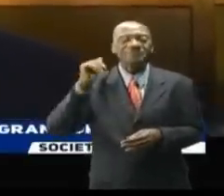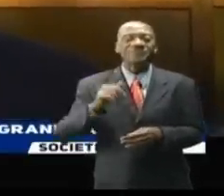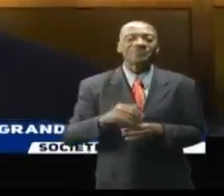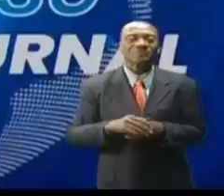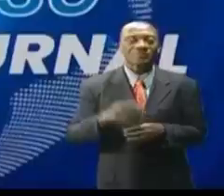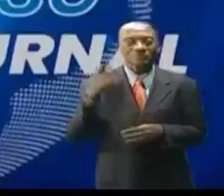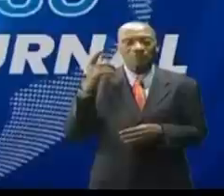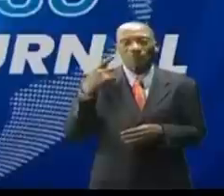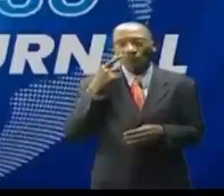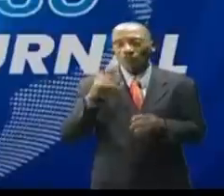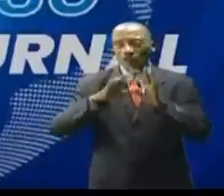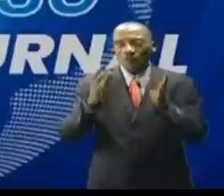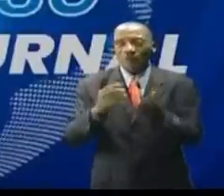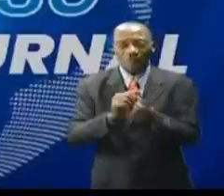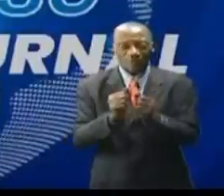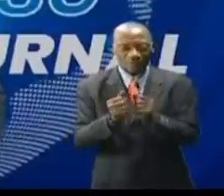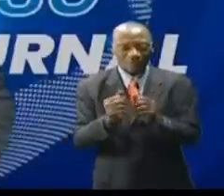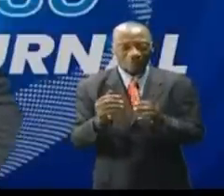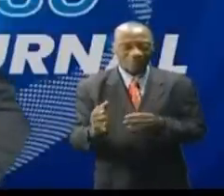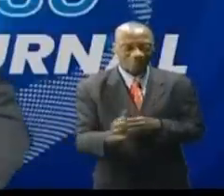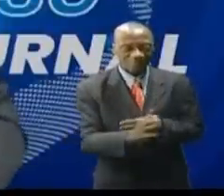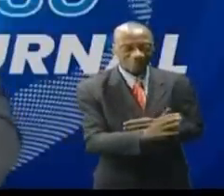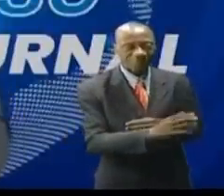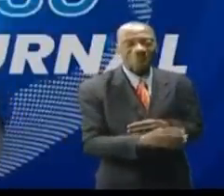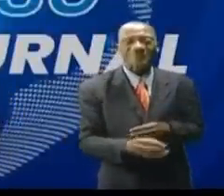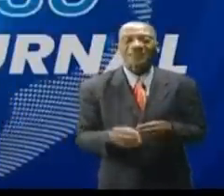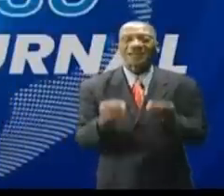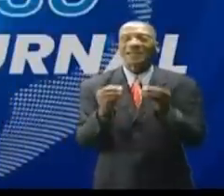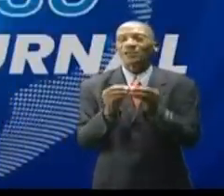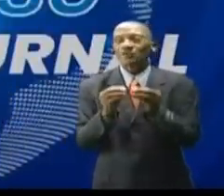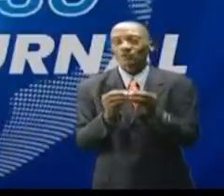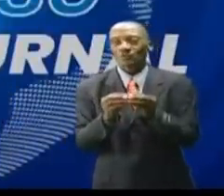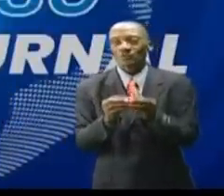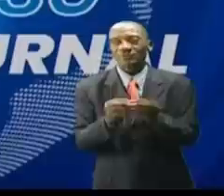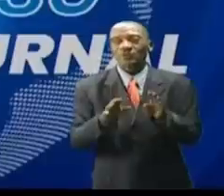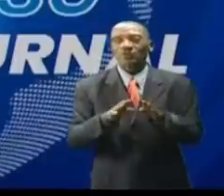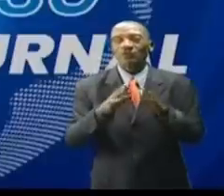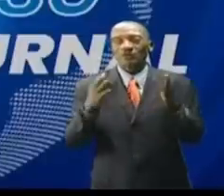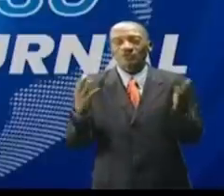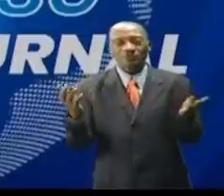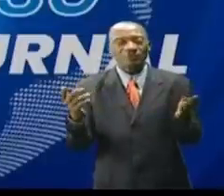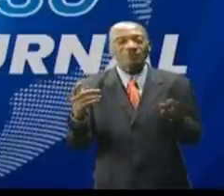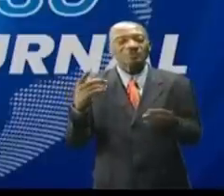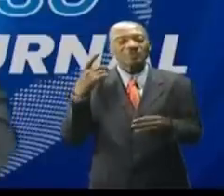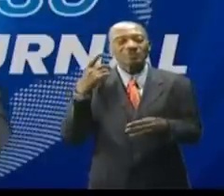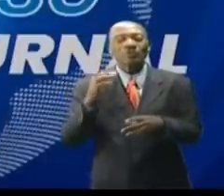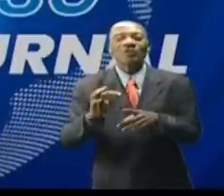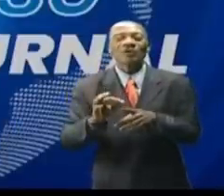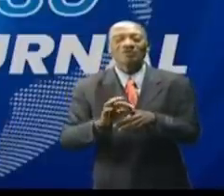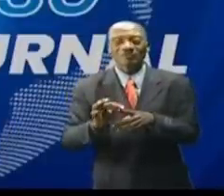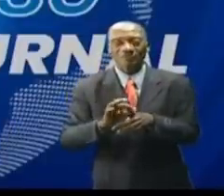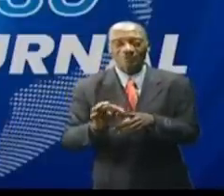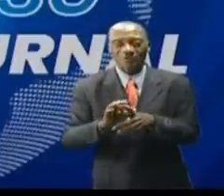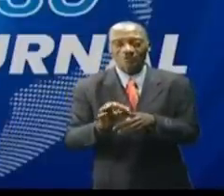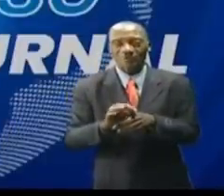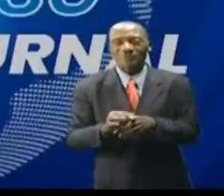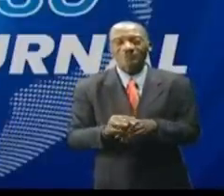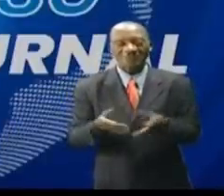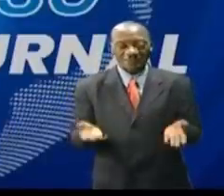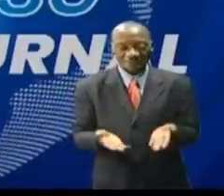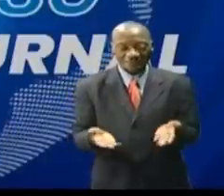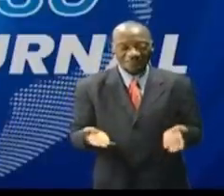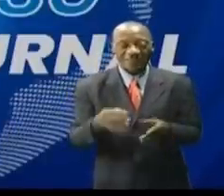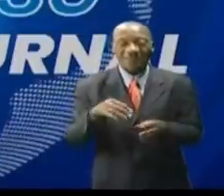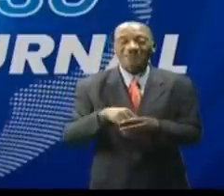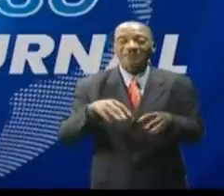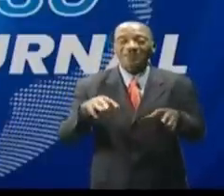forum. Ouverture atelier sur la validation du programme de formation initiale des enseignants en République démocratique du